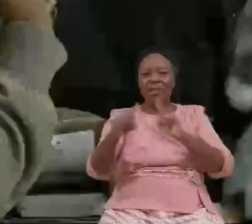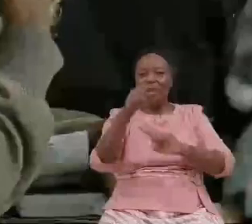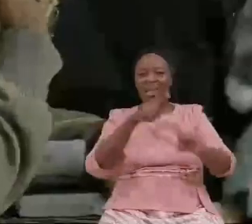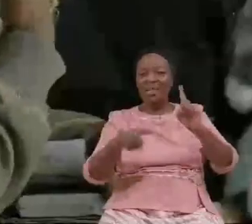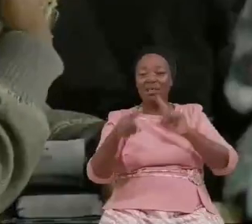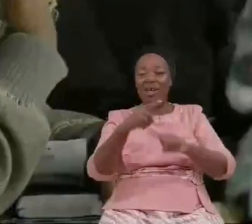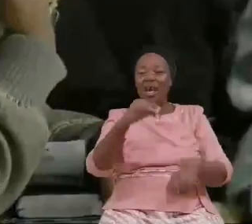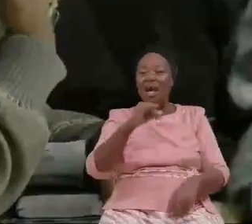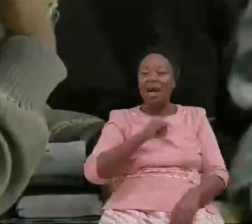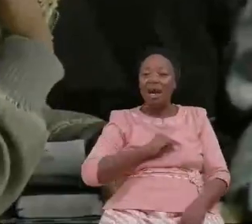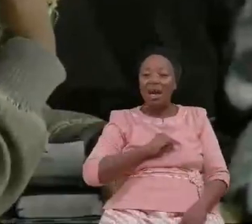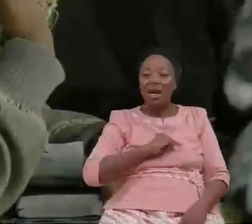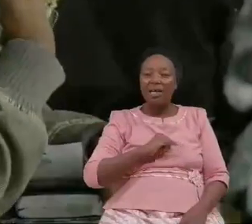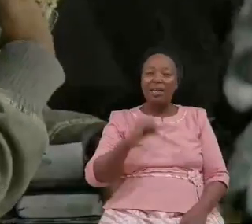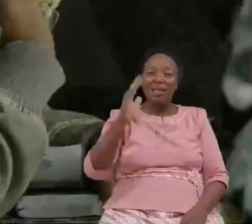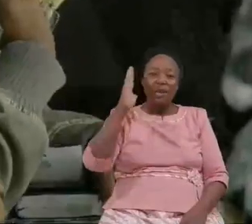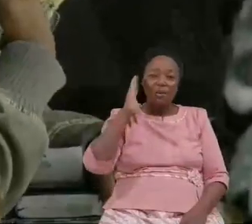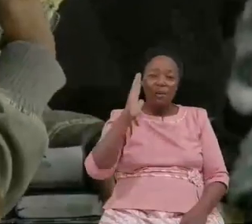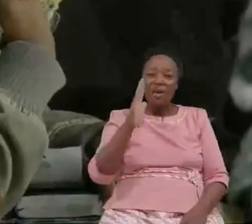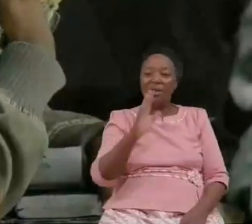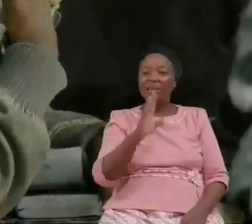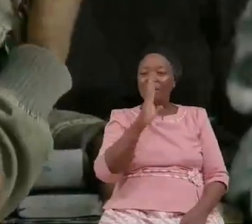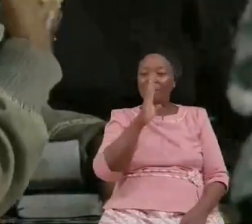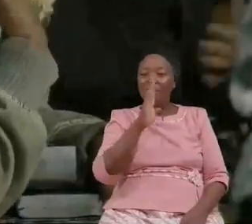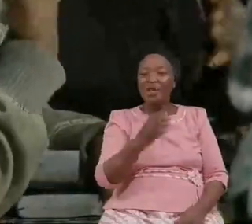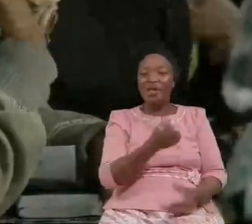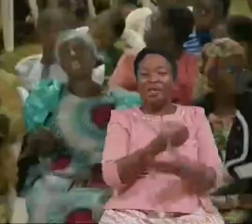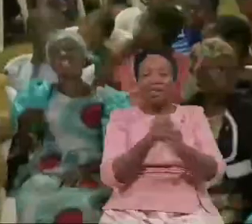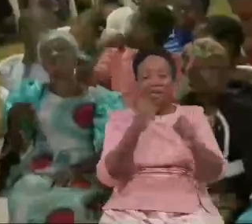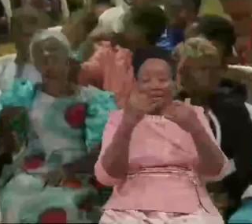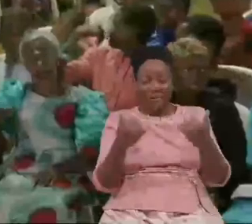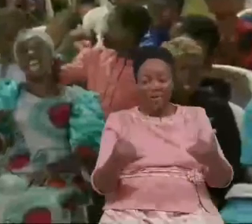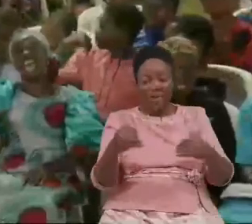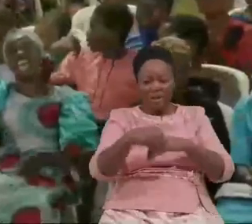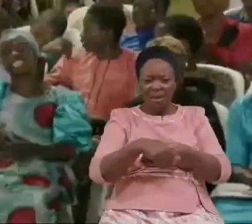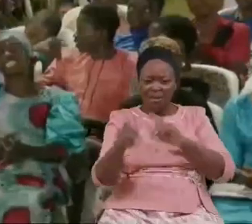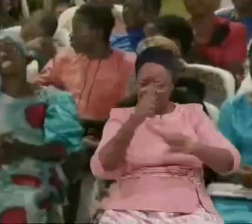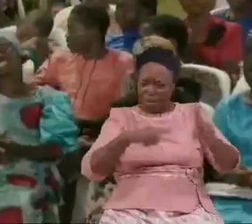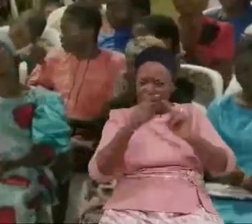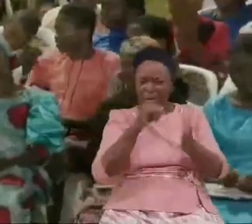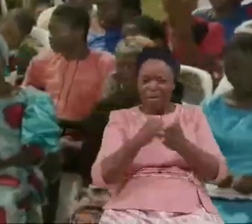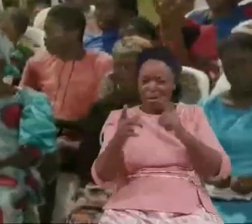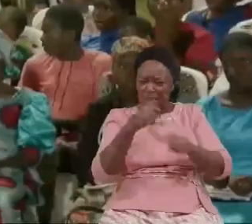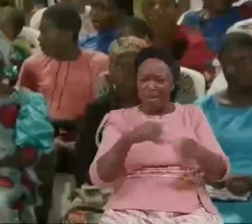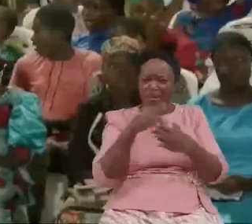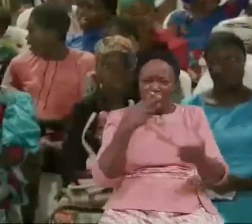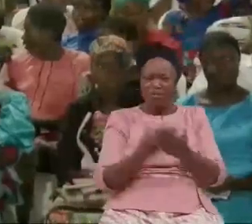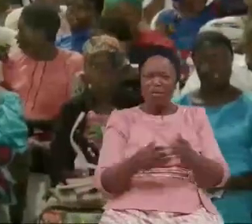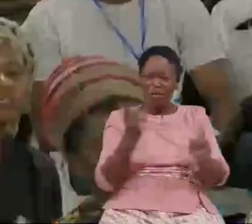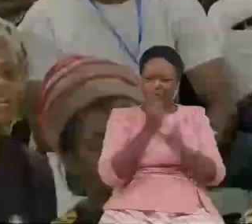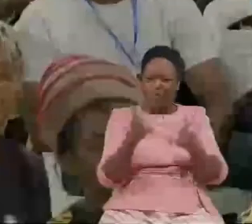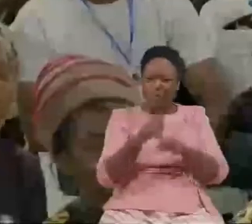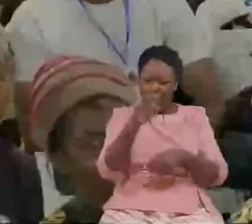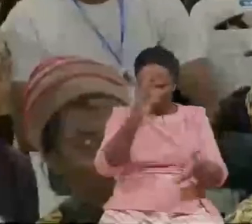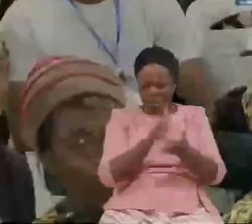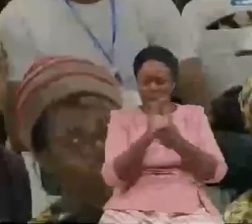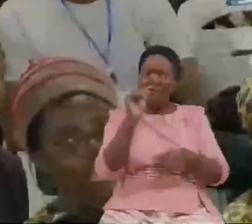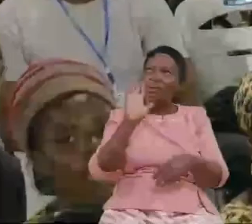ce soir dis-le bien dis-le comme si tu crois